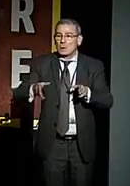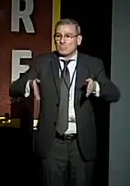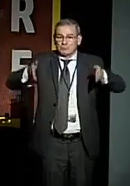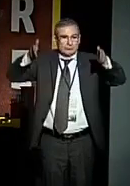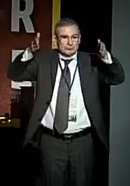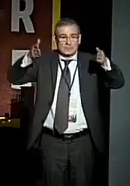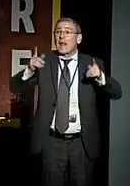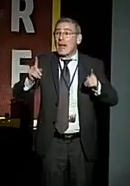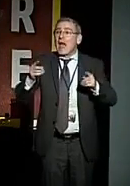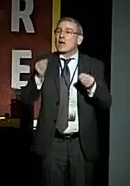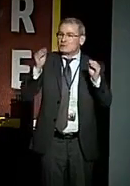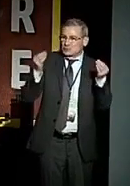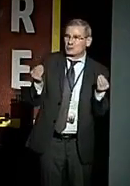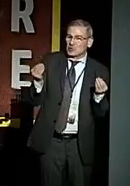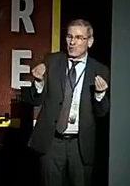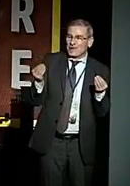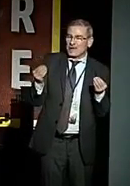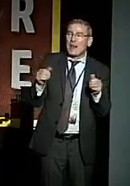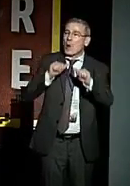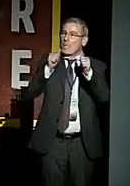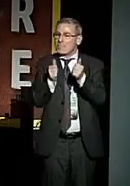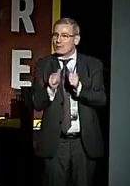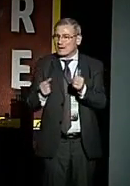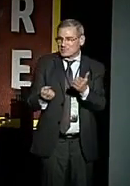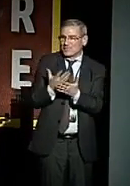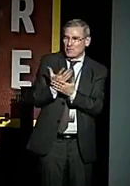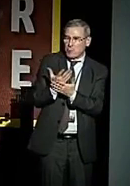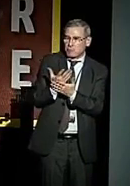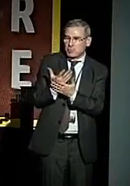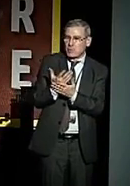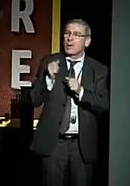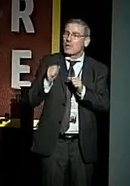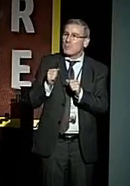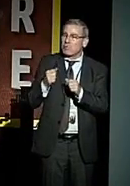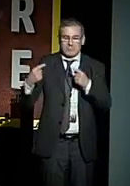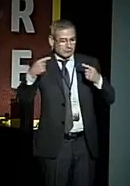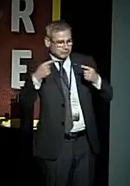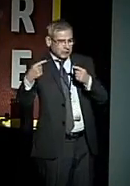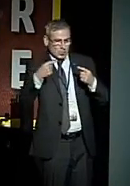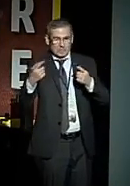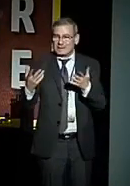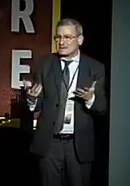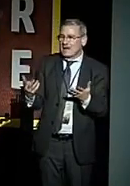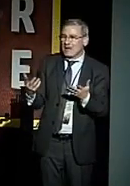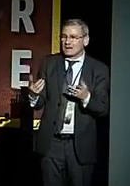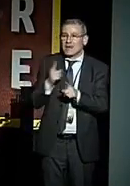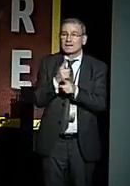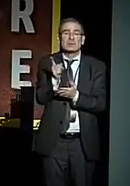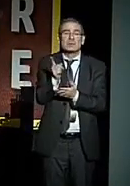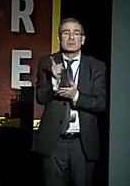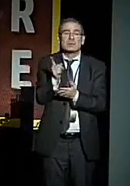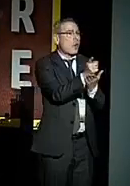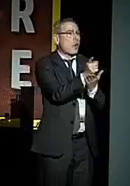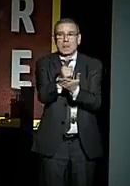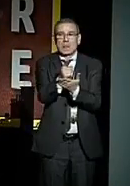conseguenze peggiori che ci possono essere nel nostro modello di sviluppo, che vanno contrastate con forza, indirizzate, orientate,